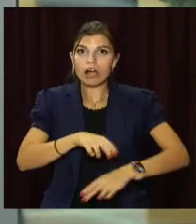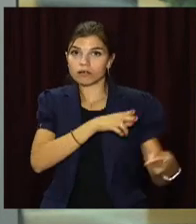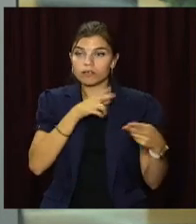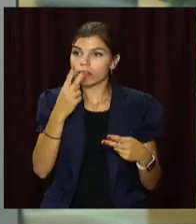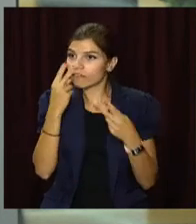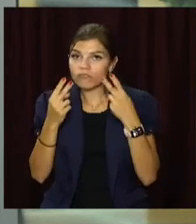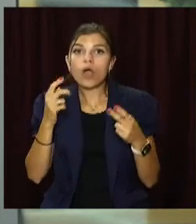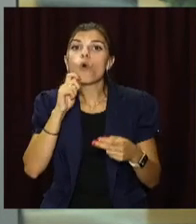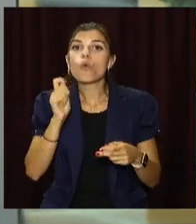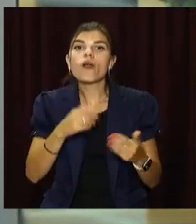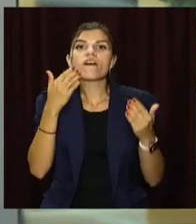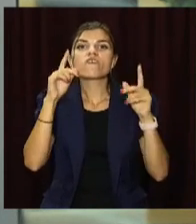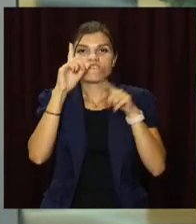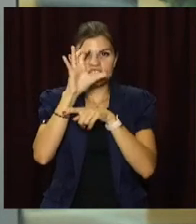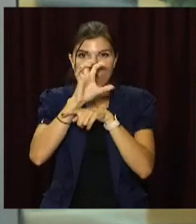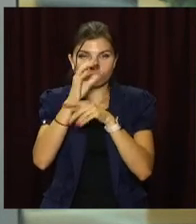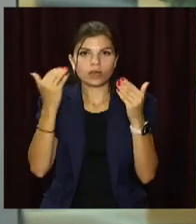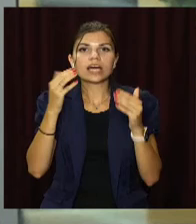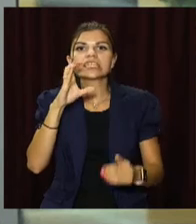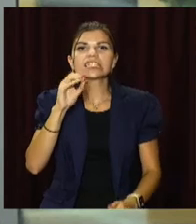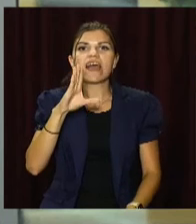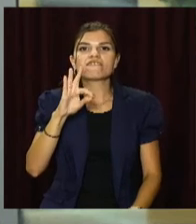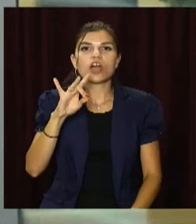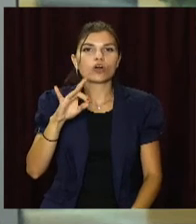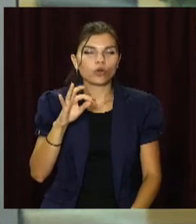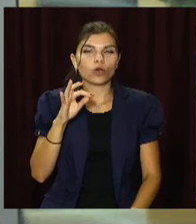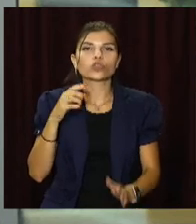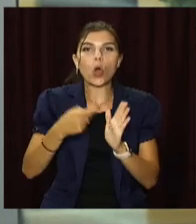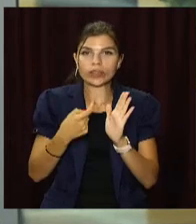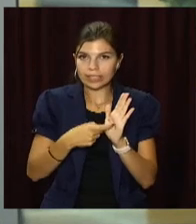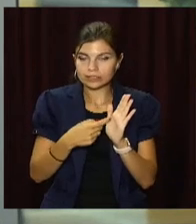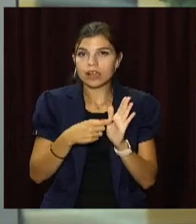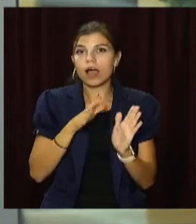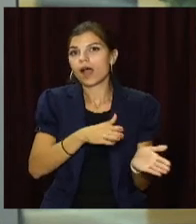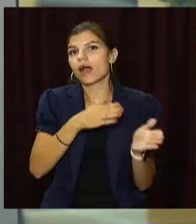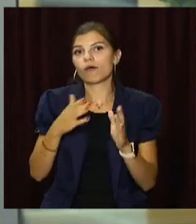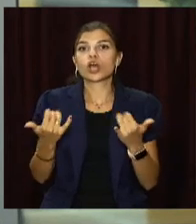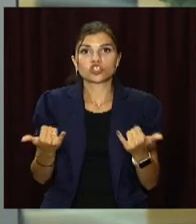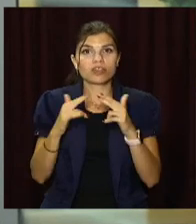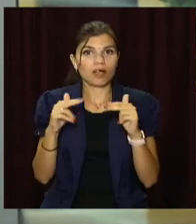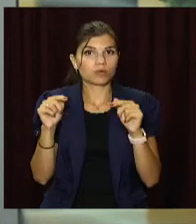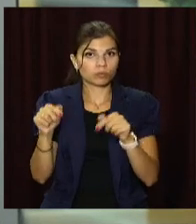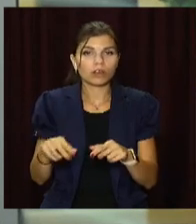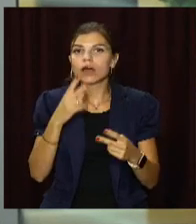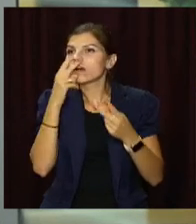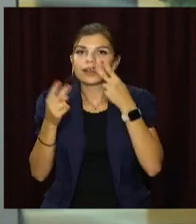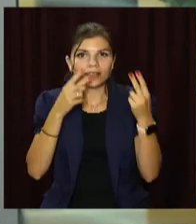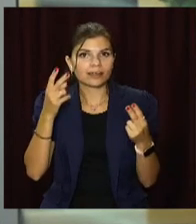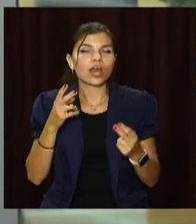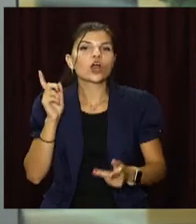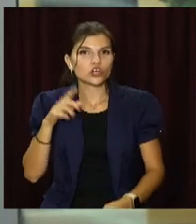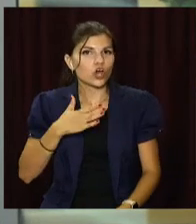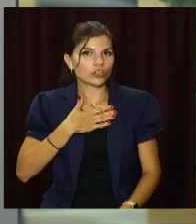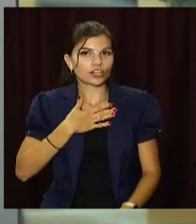Україні фотовиставка побувала у Сєвєродонецьку та Слов'янську. Наразі дісталася Дніпра. Роздивлялася світлини і